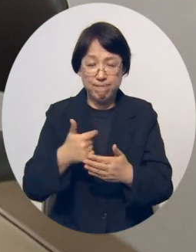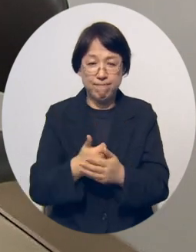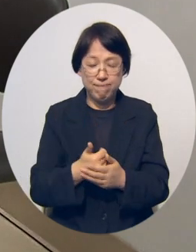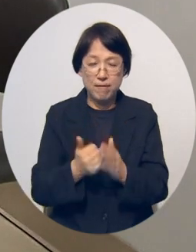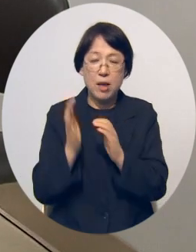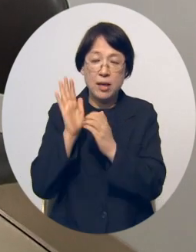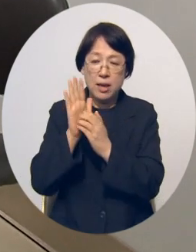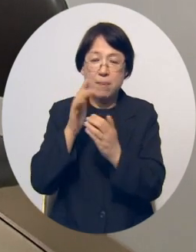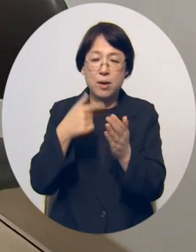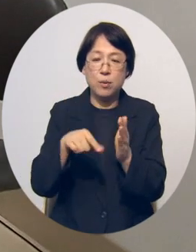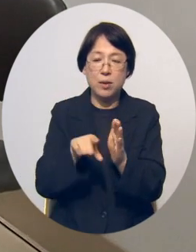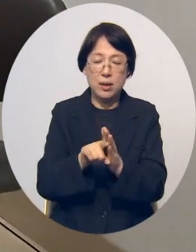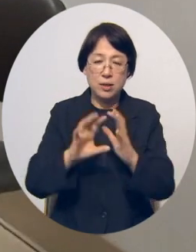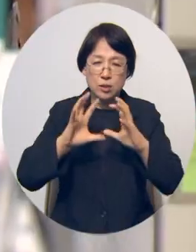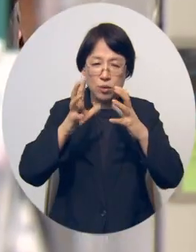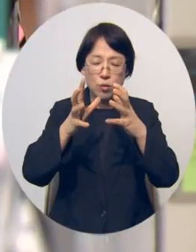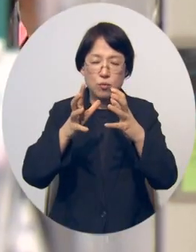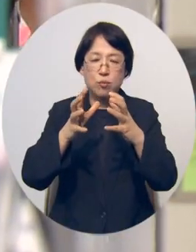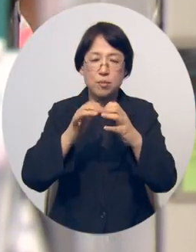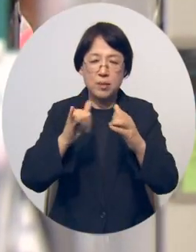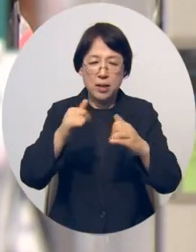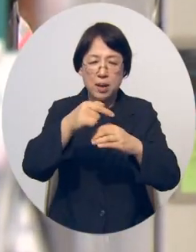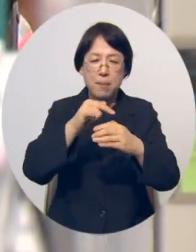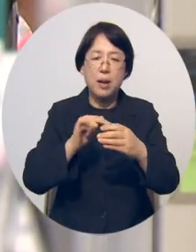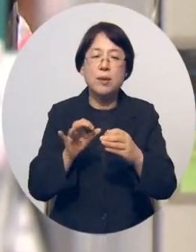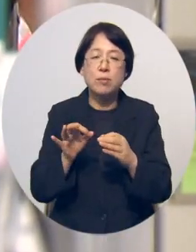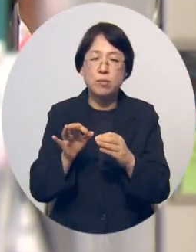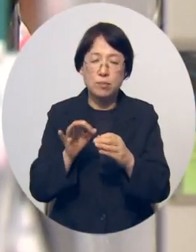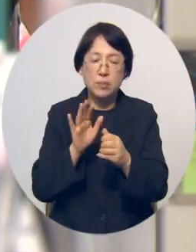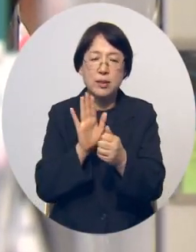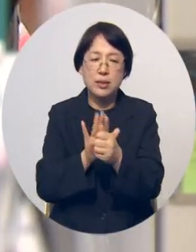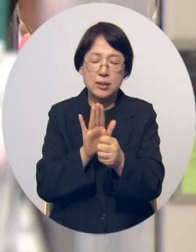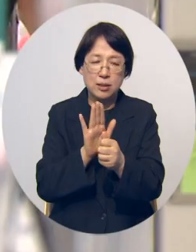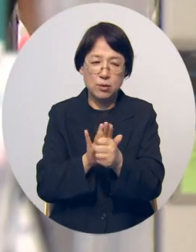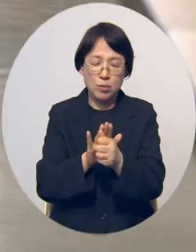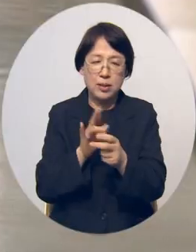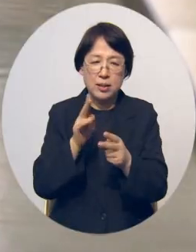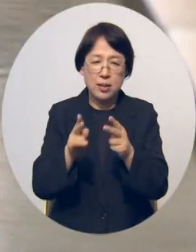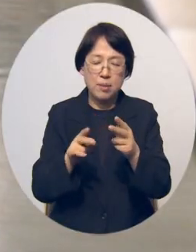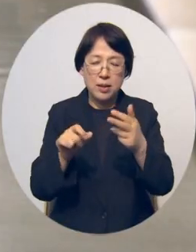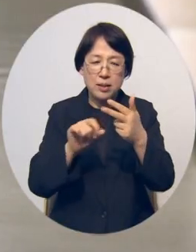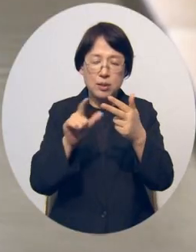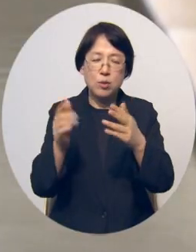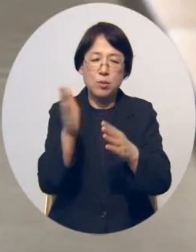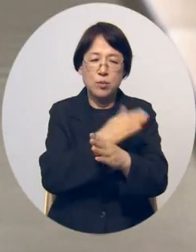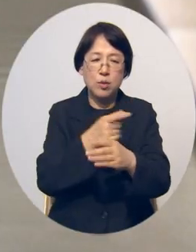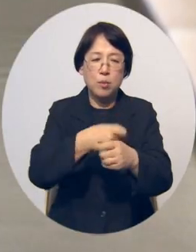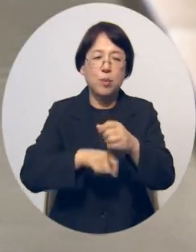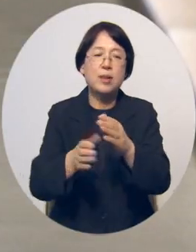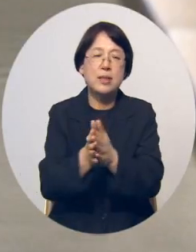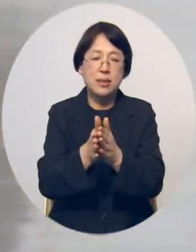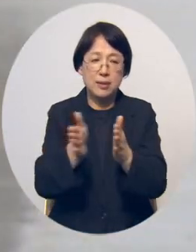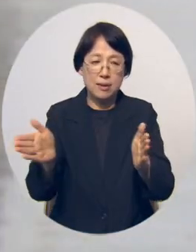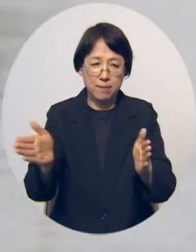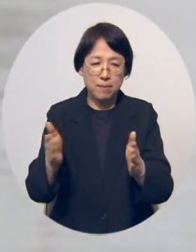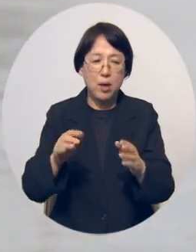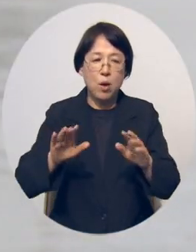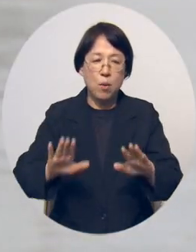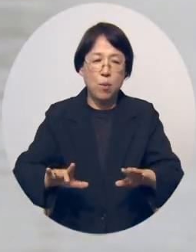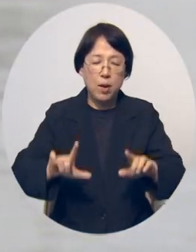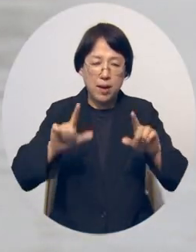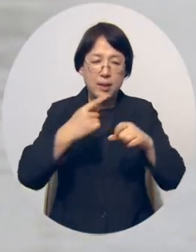예방을 위한 전국민 마음 투자 지원 사업이 다음 달부터 본격 시행됩니다 올해와 내년 정신건강 위험군을